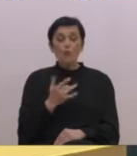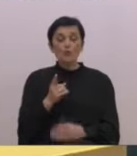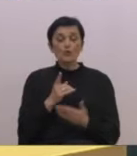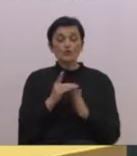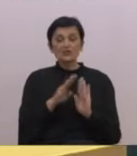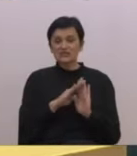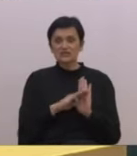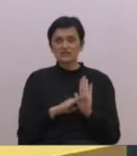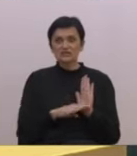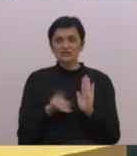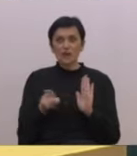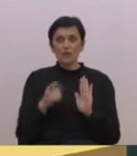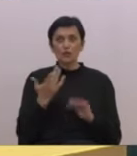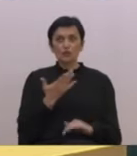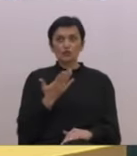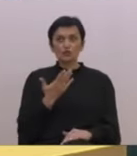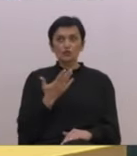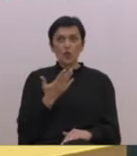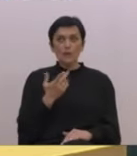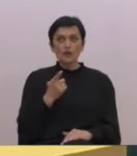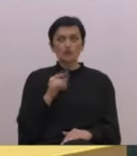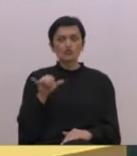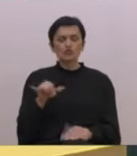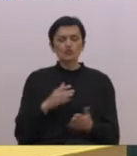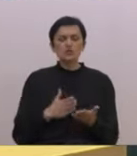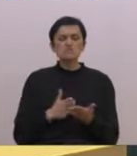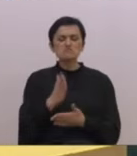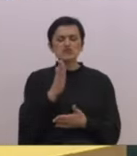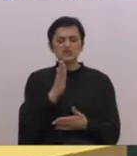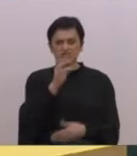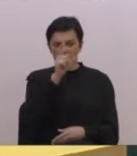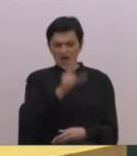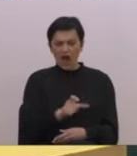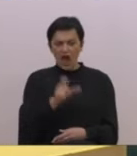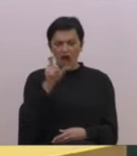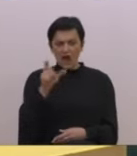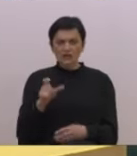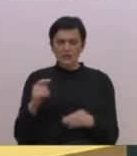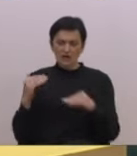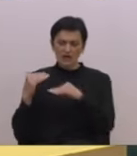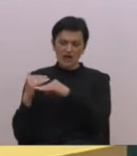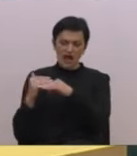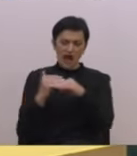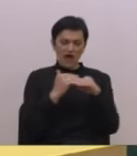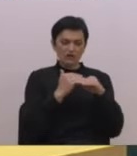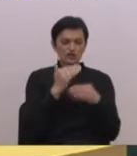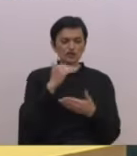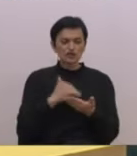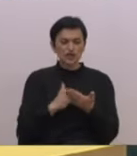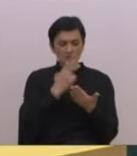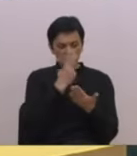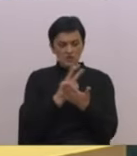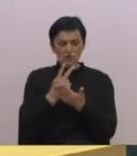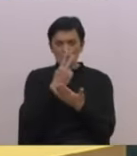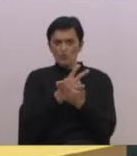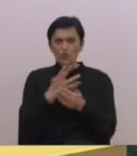სისტემა, რომელსაც მიზნად აქვს დასახული ადამიანები გაათანაბროს შედეგების მიხედვით. მიუხედავად იმისა,